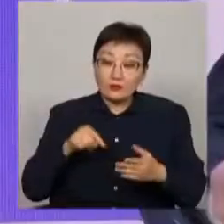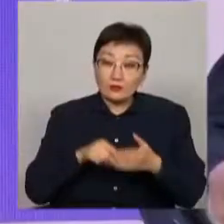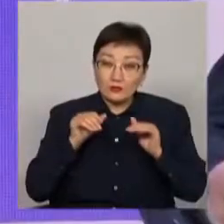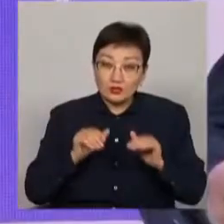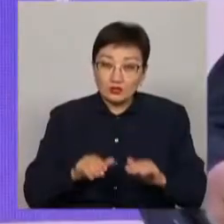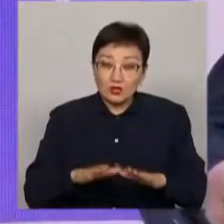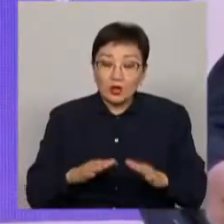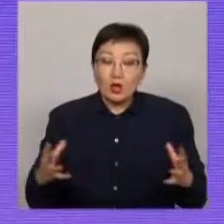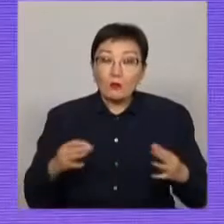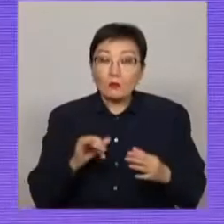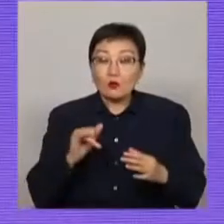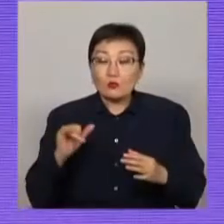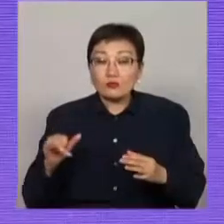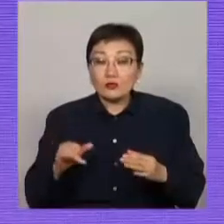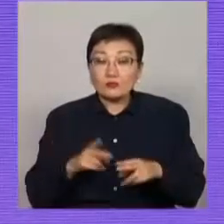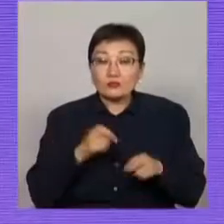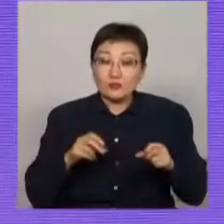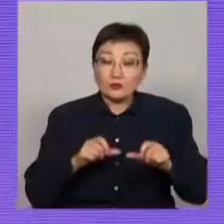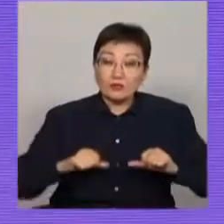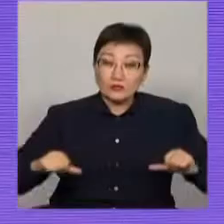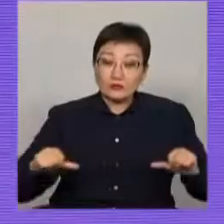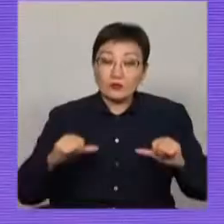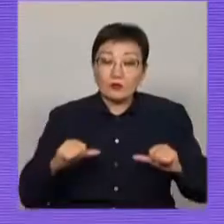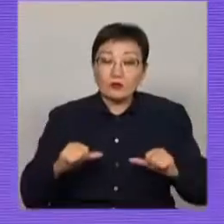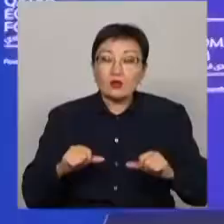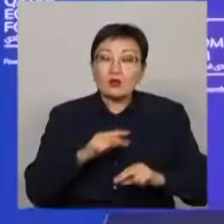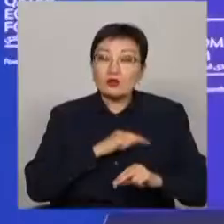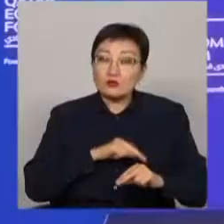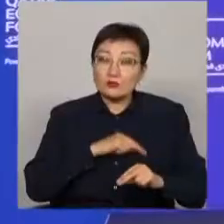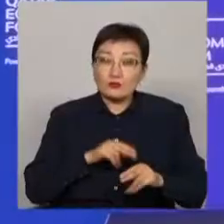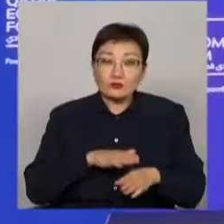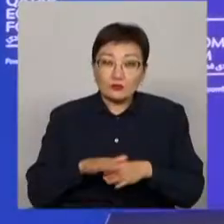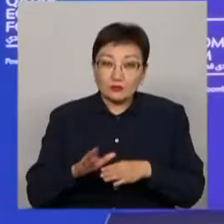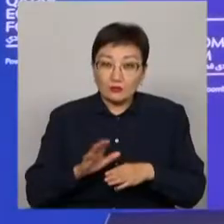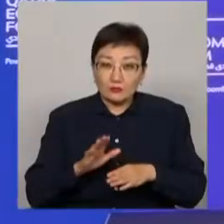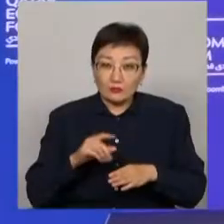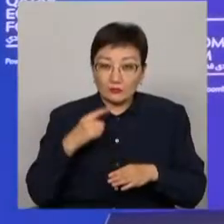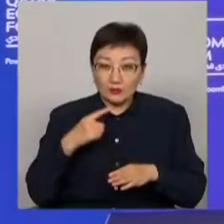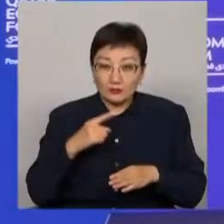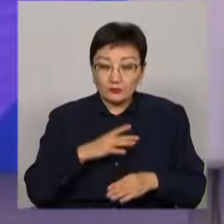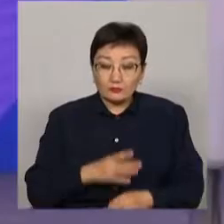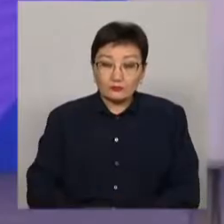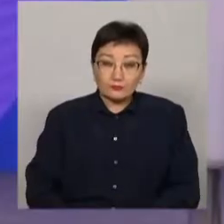шешуде Біріккен Ұлттар Ұйымы қауіпсіздік кеңесінің қауқарсыздық танытып отырғанын тілге тиек етті.